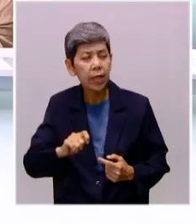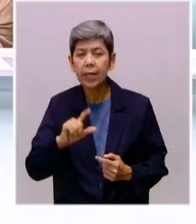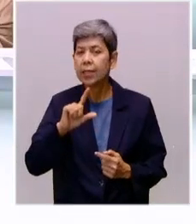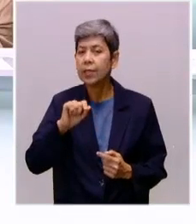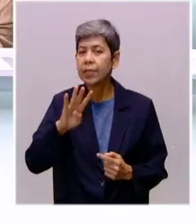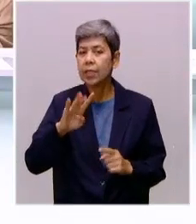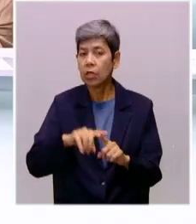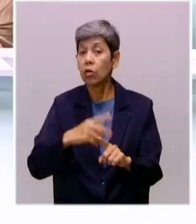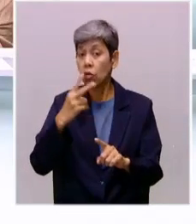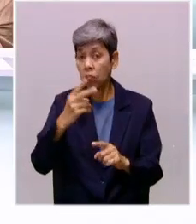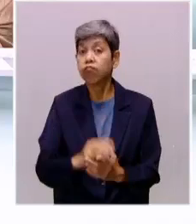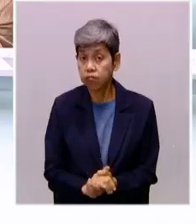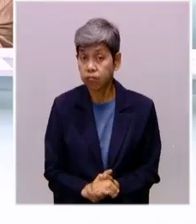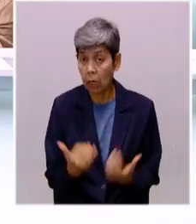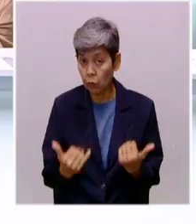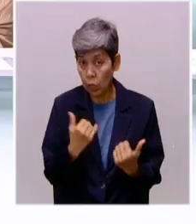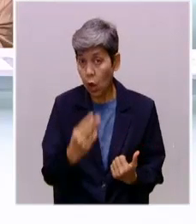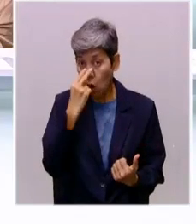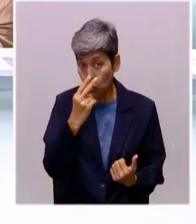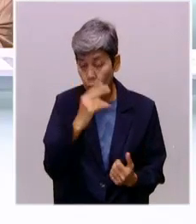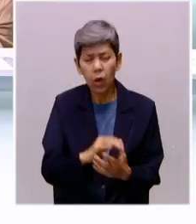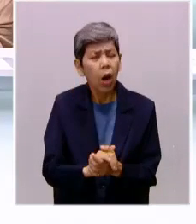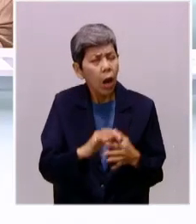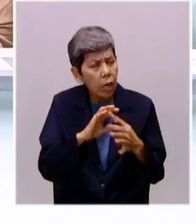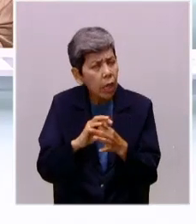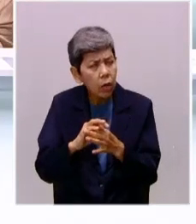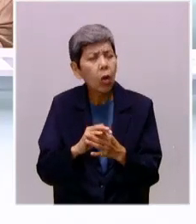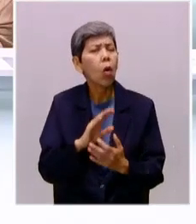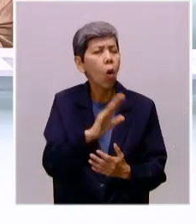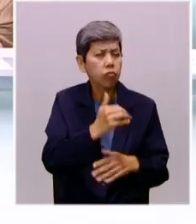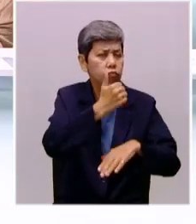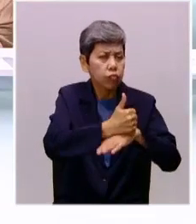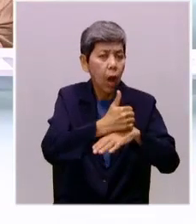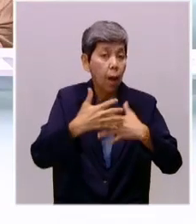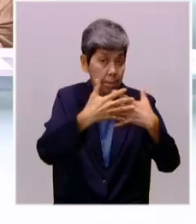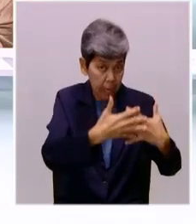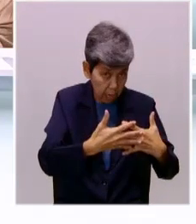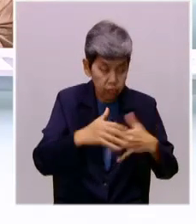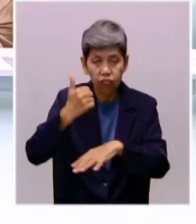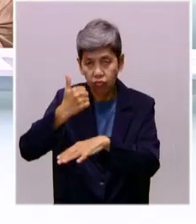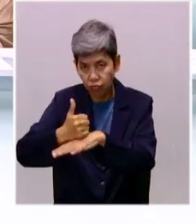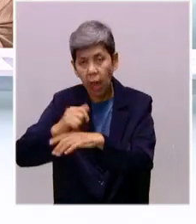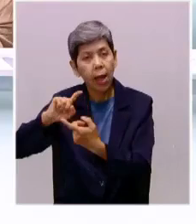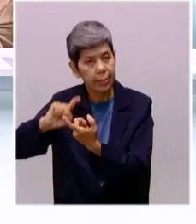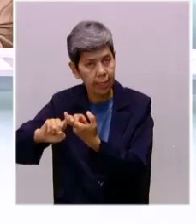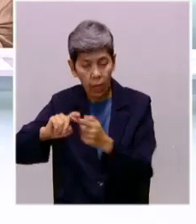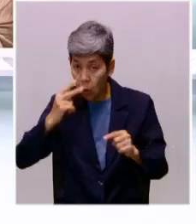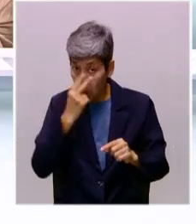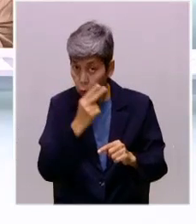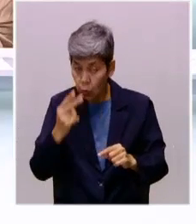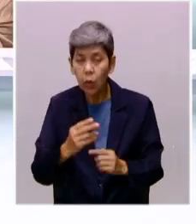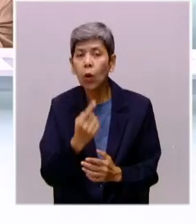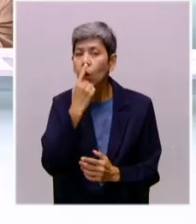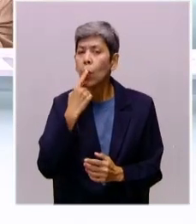24กุมภาพันธ์นะคะแน่นอนว่าวันนี้มาติดตามกันสำหรับท่าทีของทั้งผู้นำสหรัฐและผู้นำของรัสเซียนะคะในช่วง